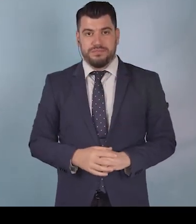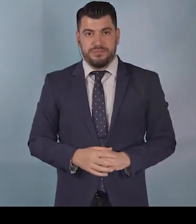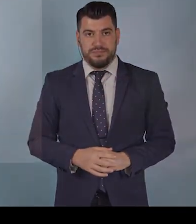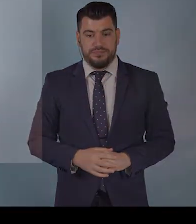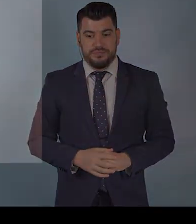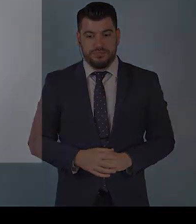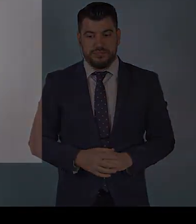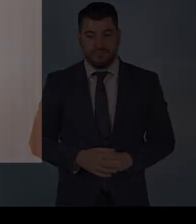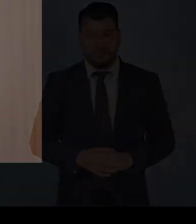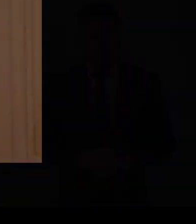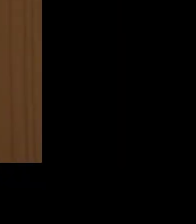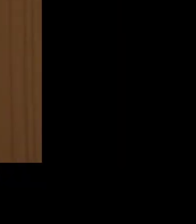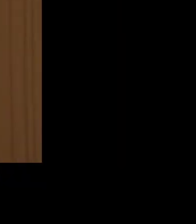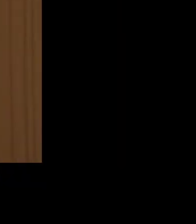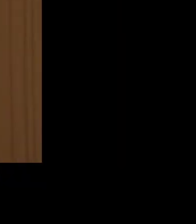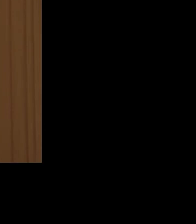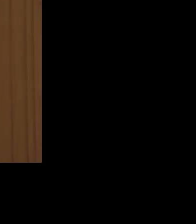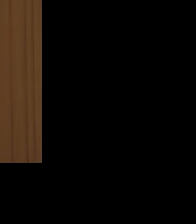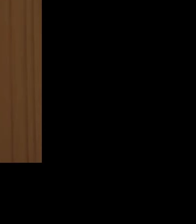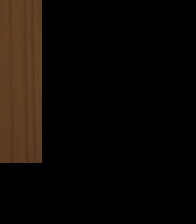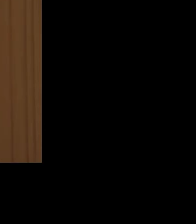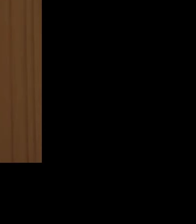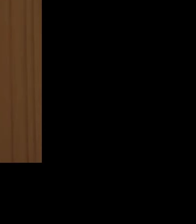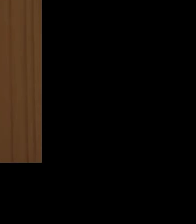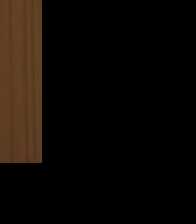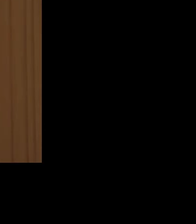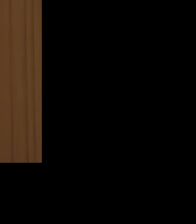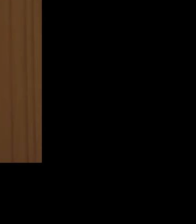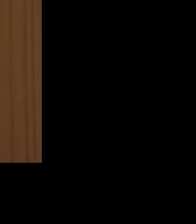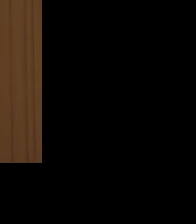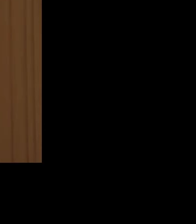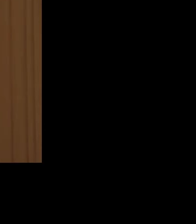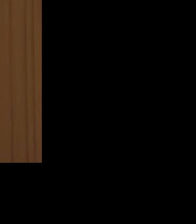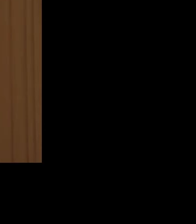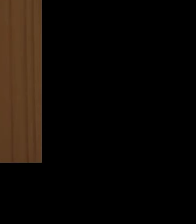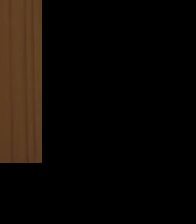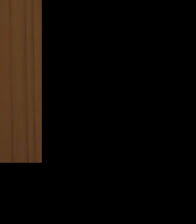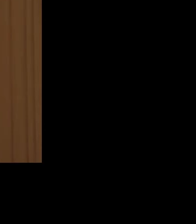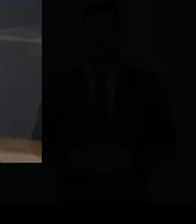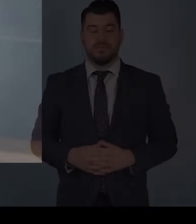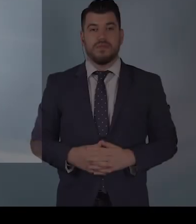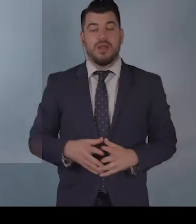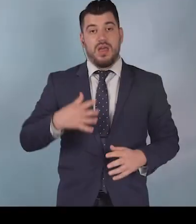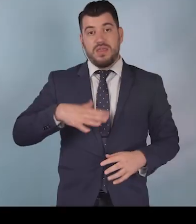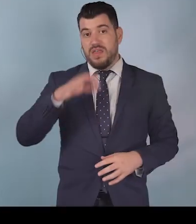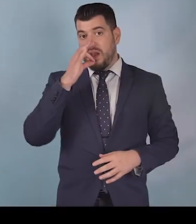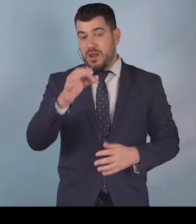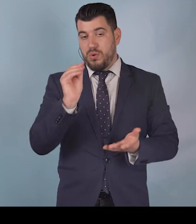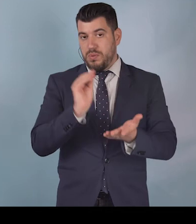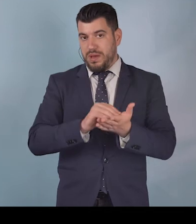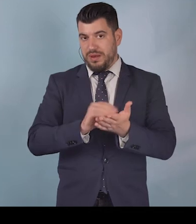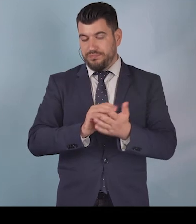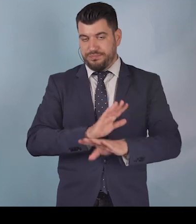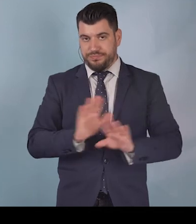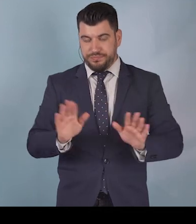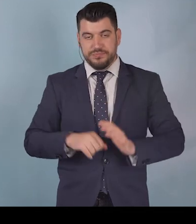δούμε επίσης ποια είναι η θέση των οργάνων της Ευρωπαϊκής Ένωσης πάνω σε αυτά τα θέματα. Θα ήθελα να